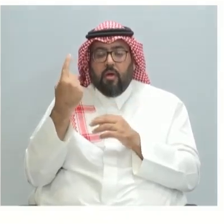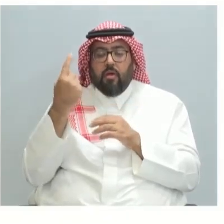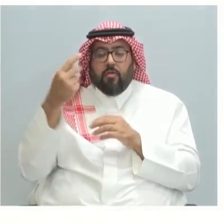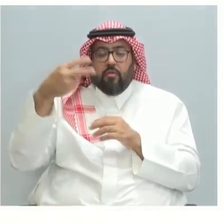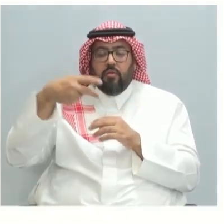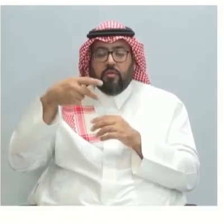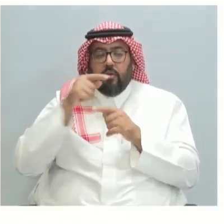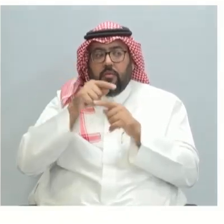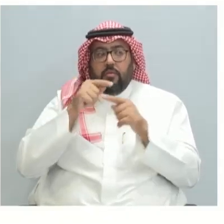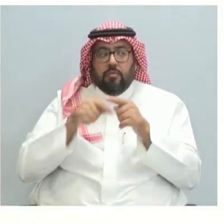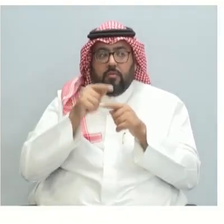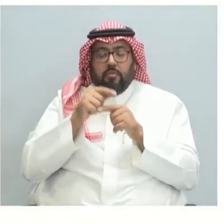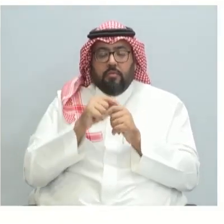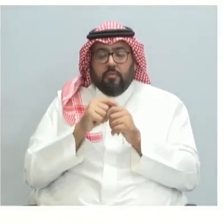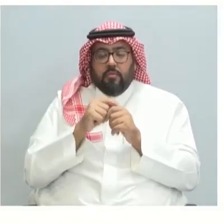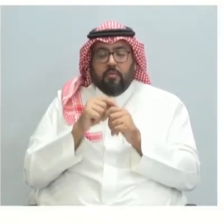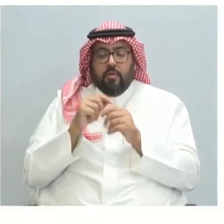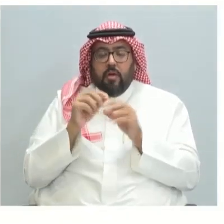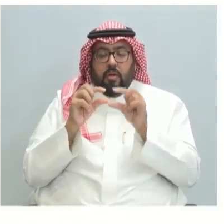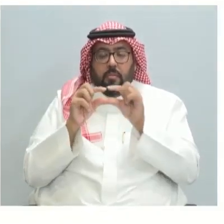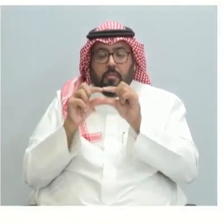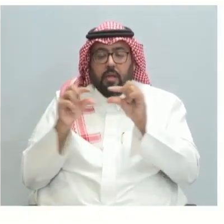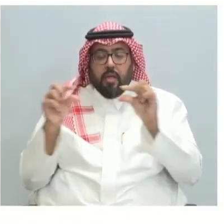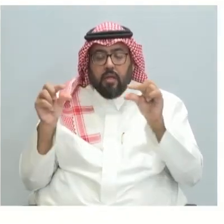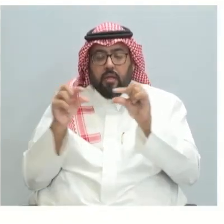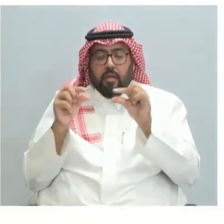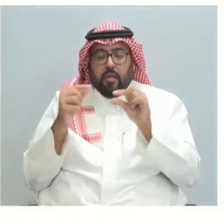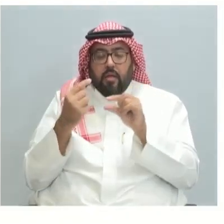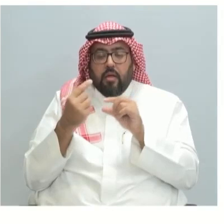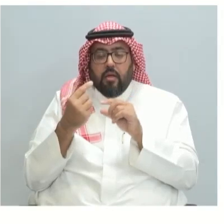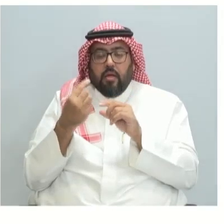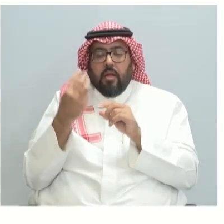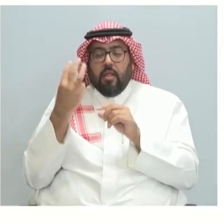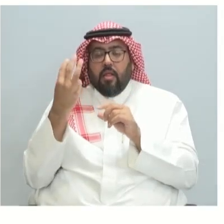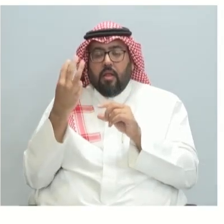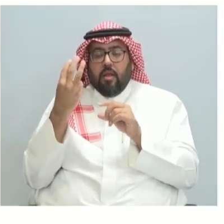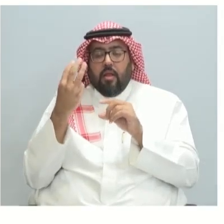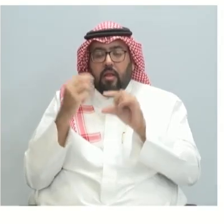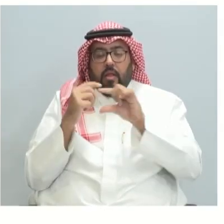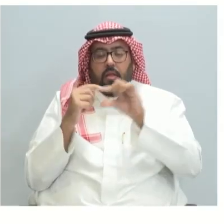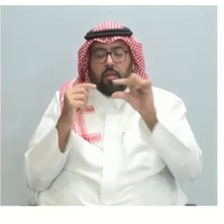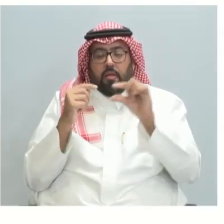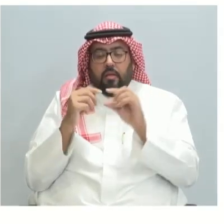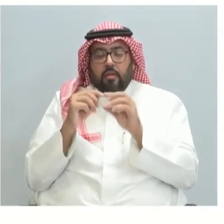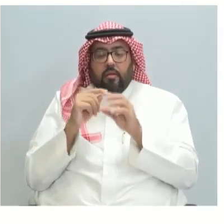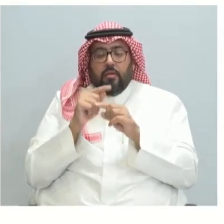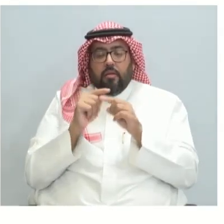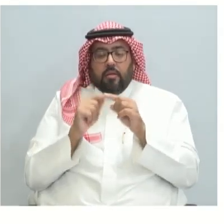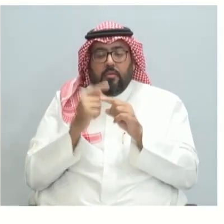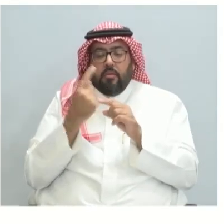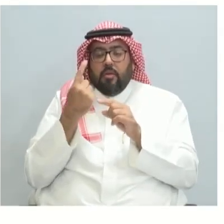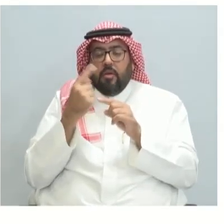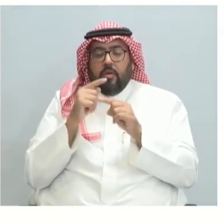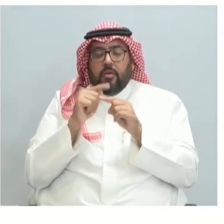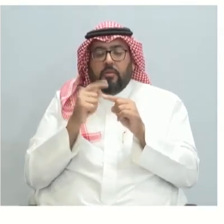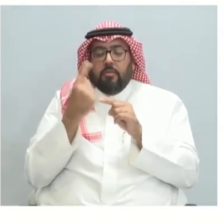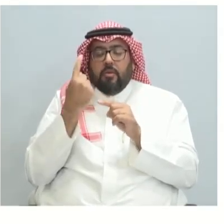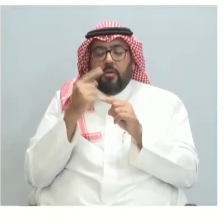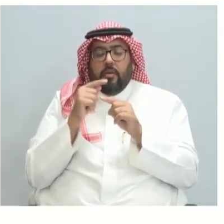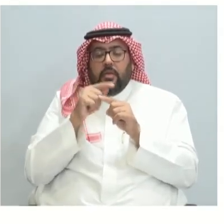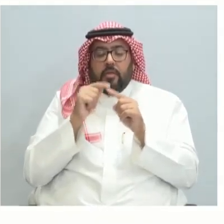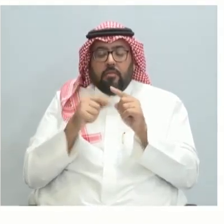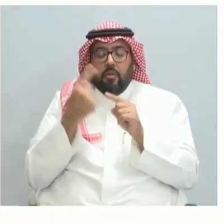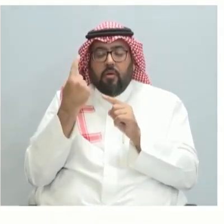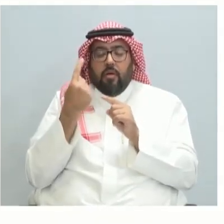بنسبه 21% المتبقي زاويه قياسها ثلاث درجات تمثل نسبه واحد في المئه من غير